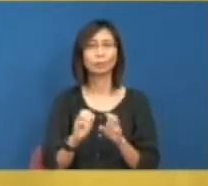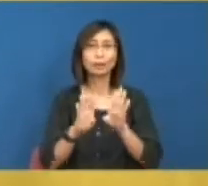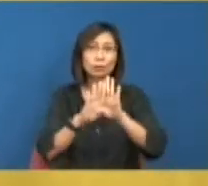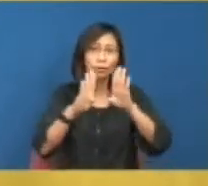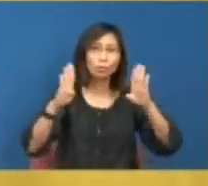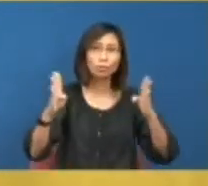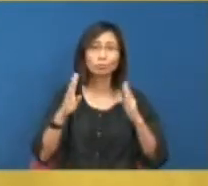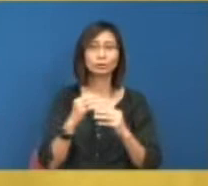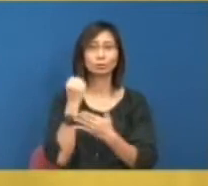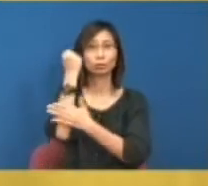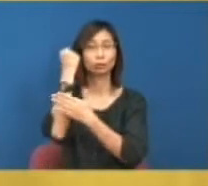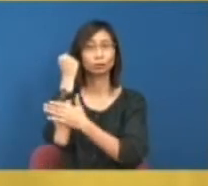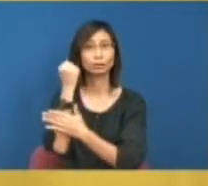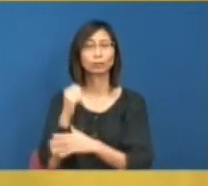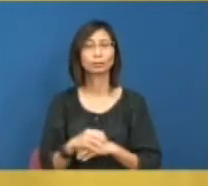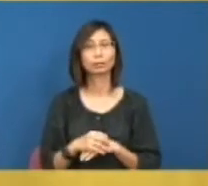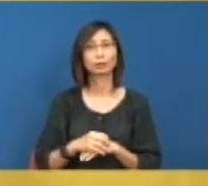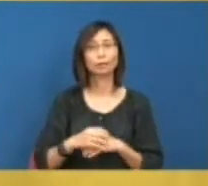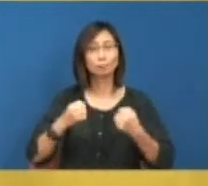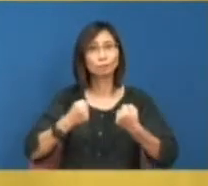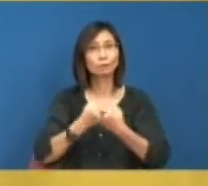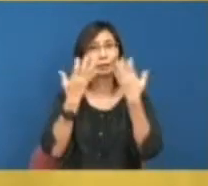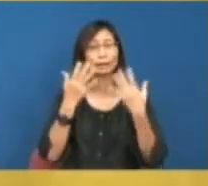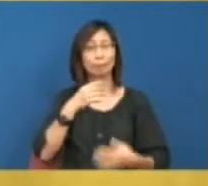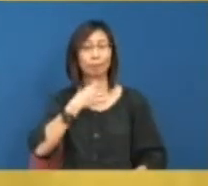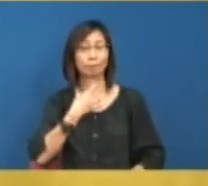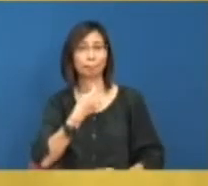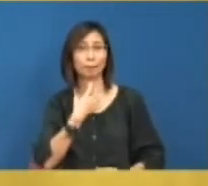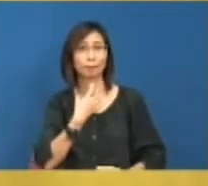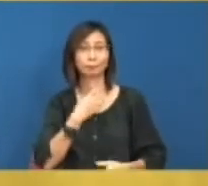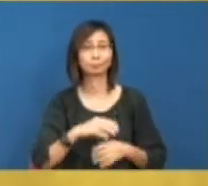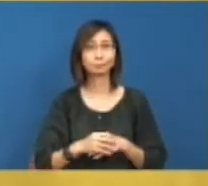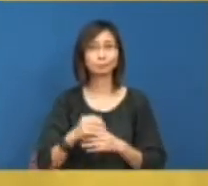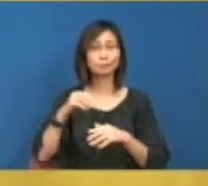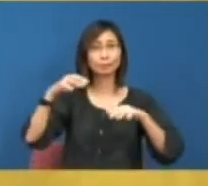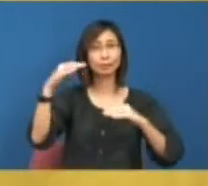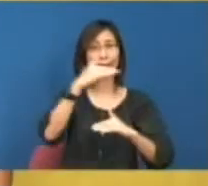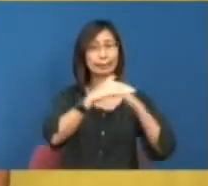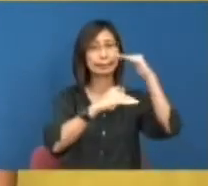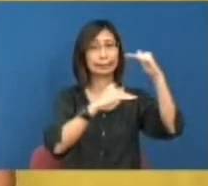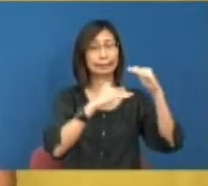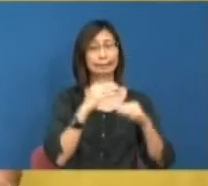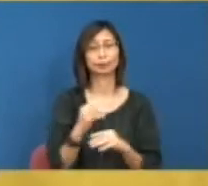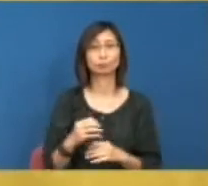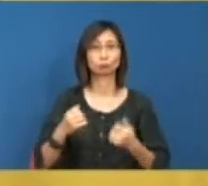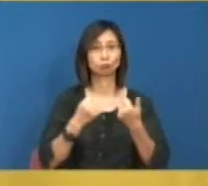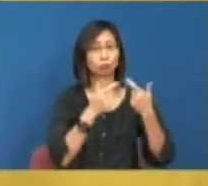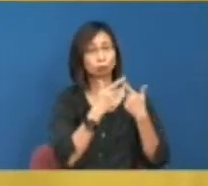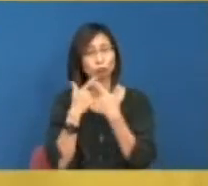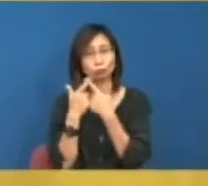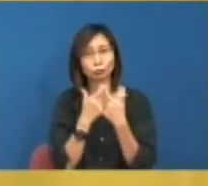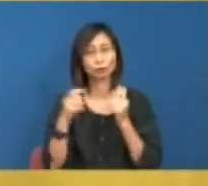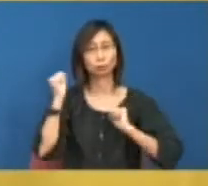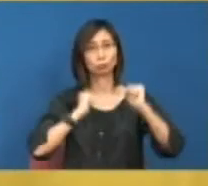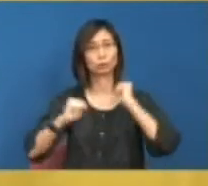爭、未發展成為一個階級鬥爭、一個階級的抗爭的運動必須要面對的一個